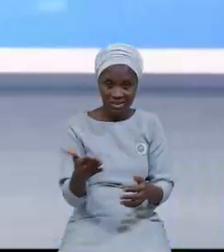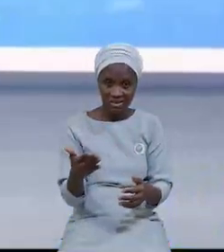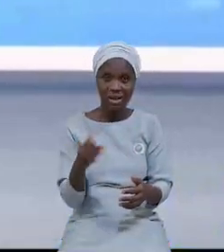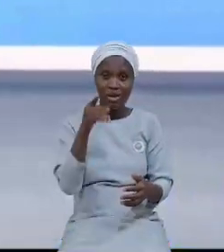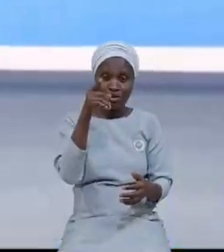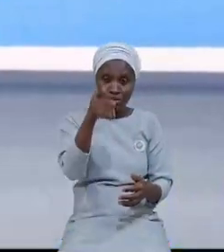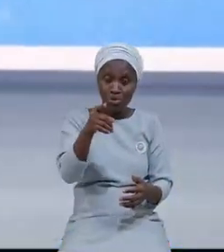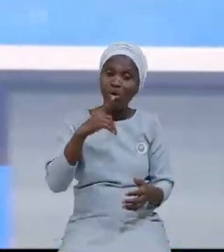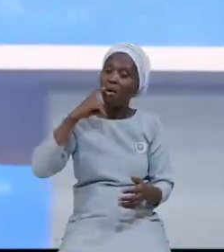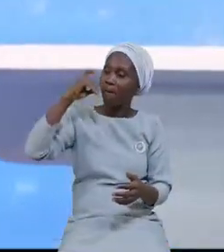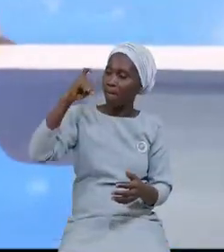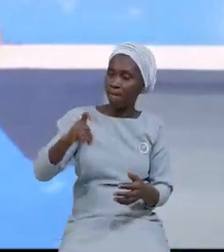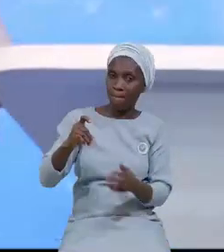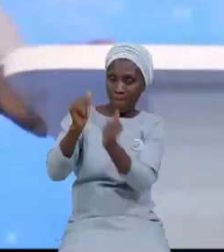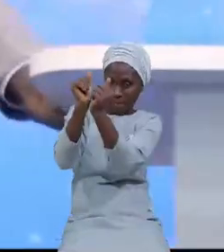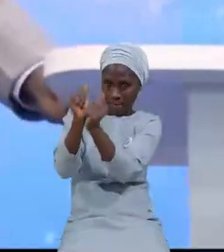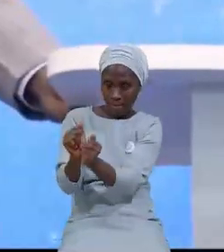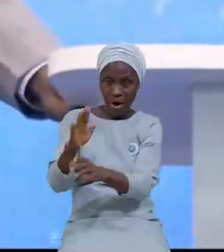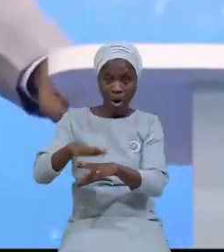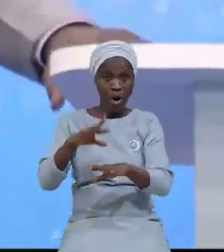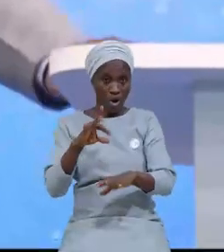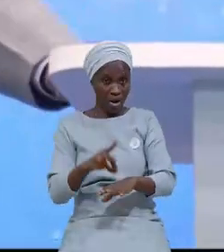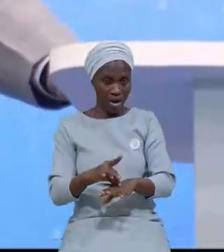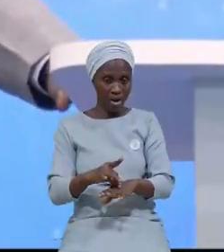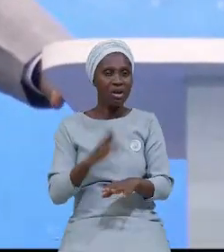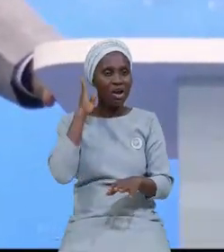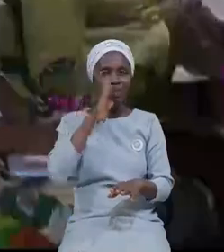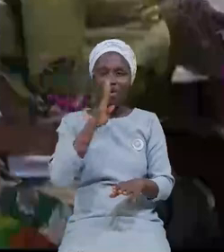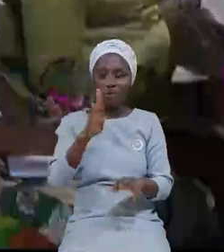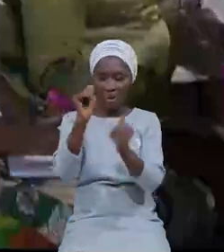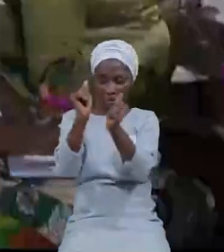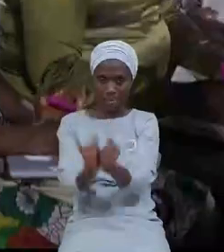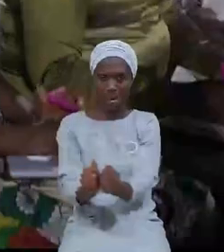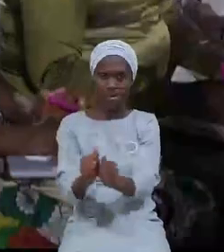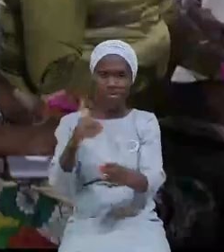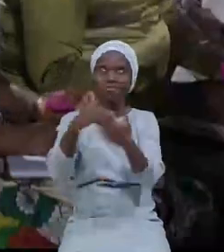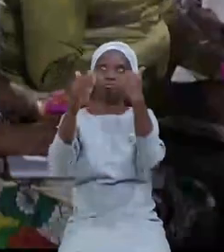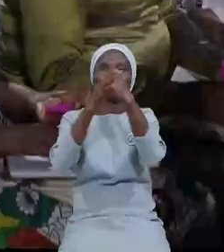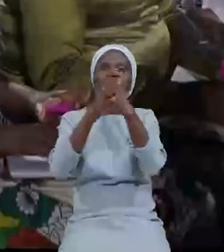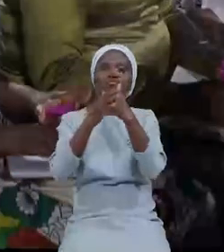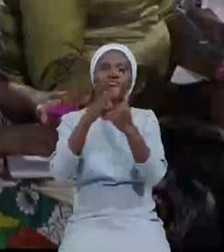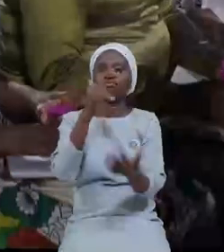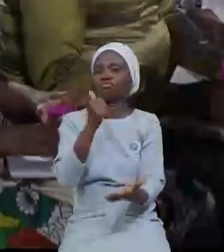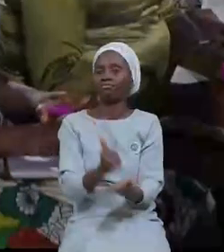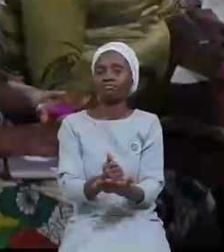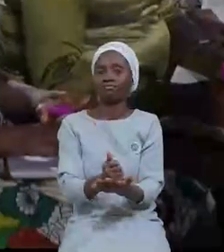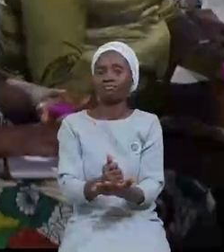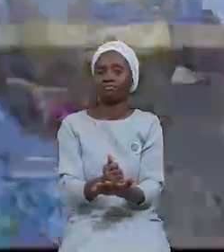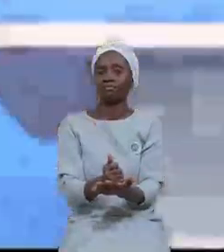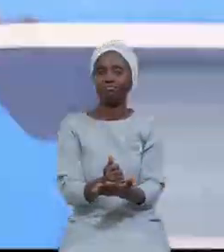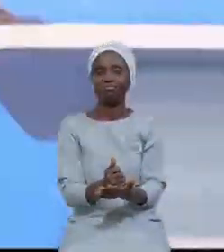que tu lieras sur la terre sera lié dans le ciel